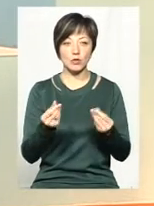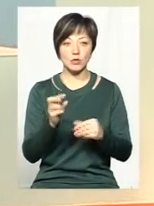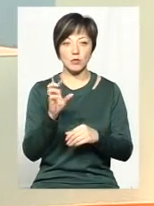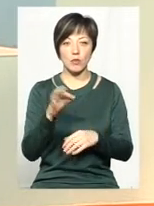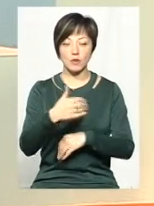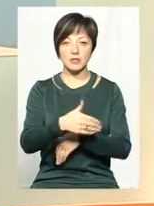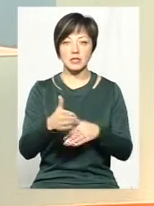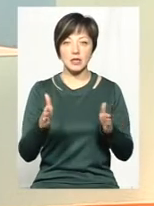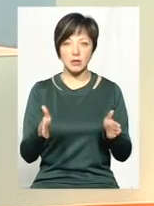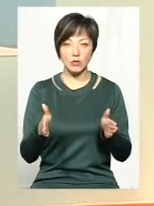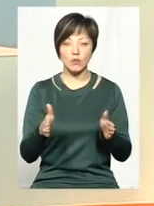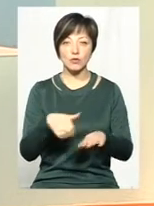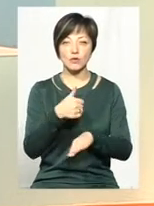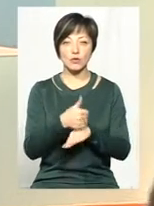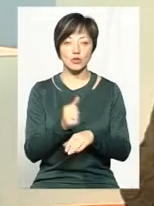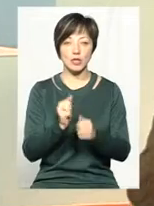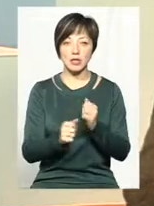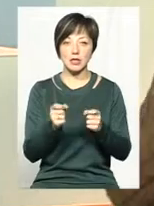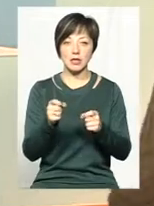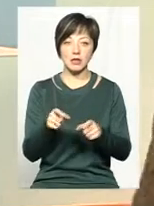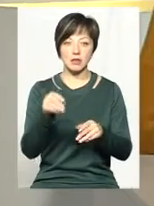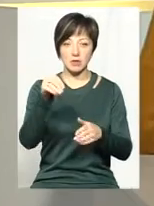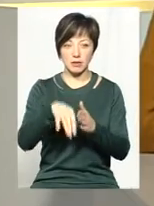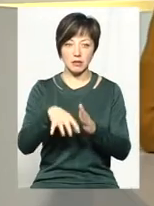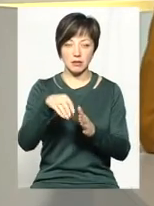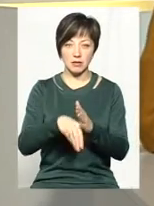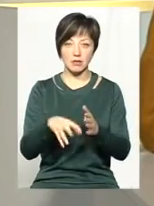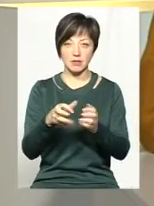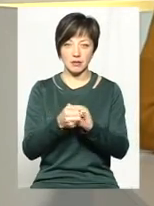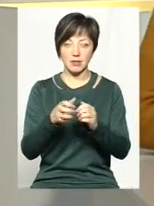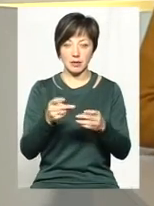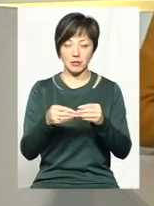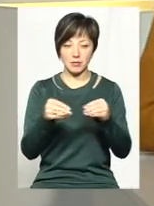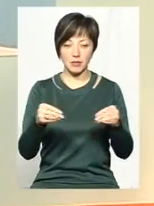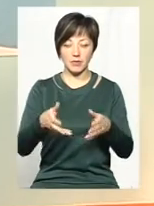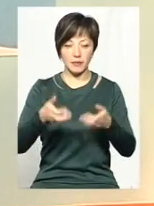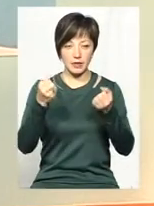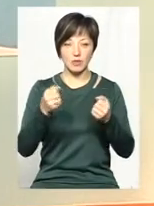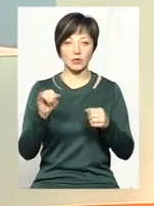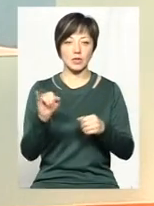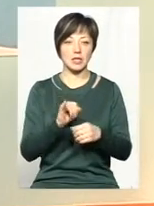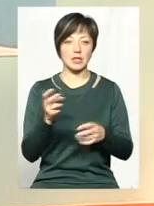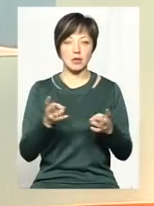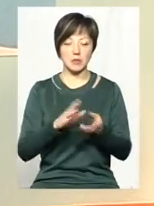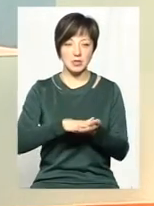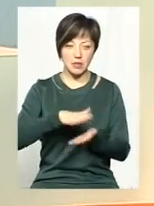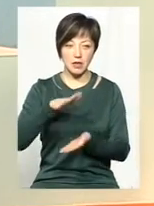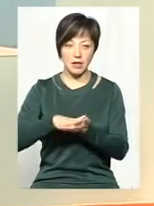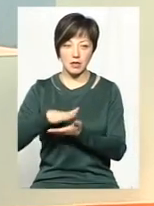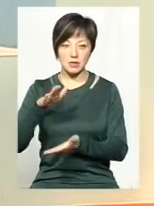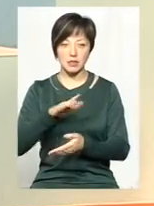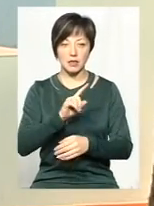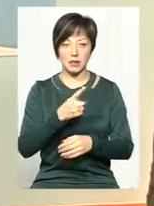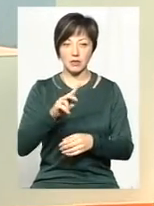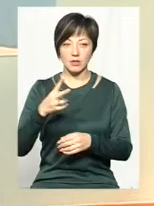в скриньку в основному, ну, дуже часто кидають отак, знаєте, треба їх всі ж достати, їх треба скласти гривня до